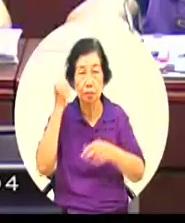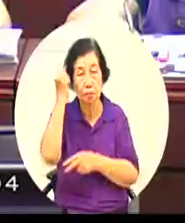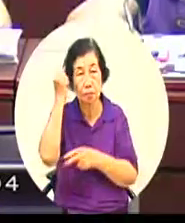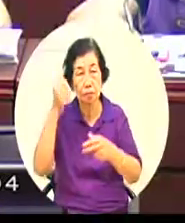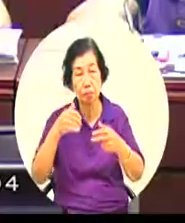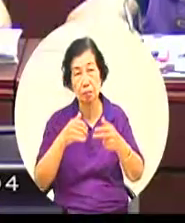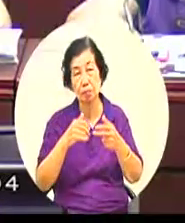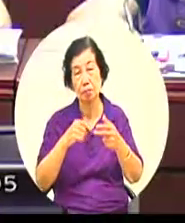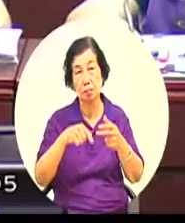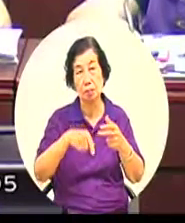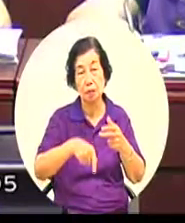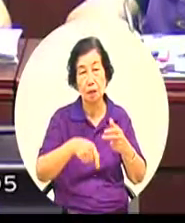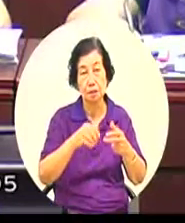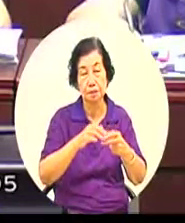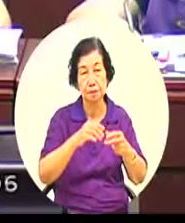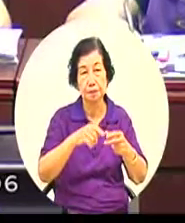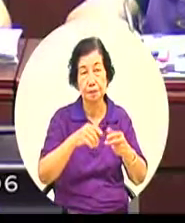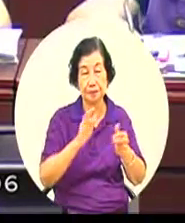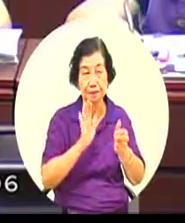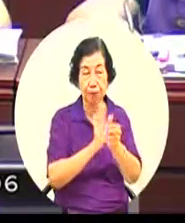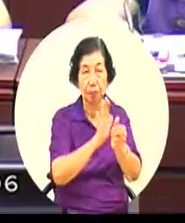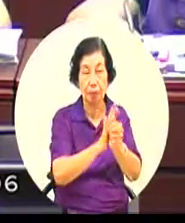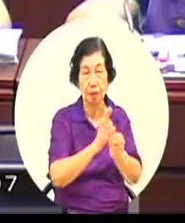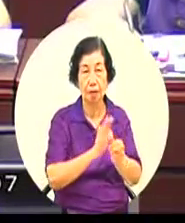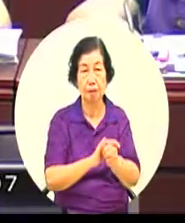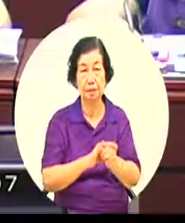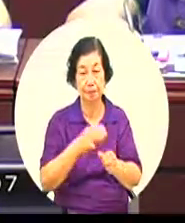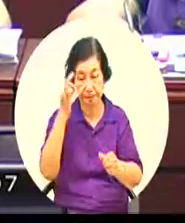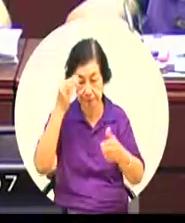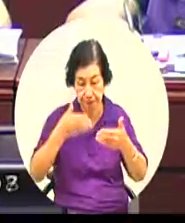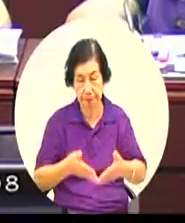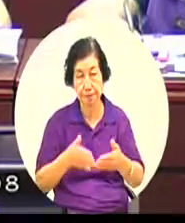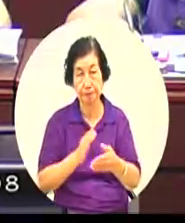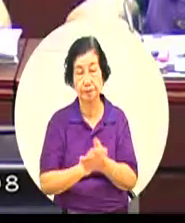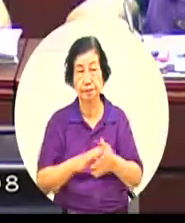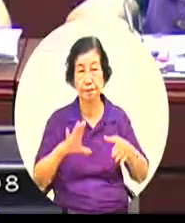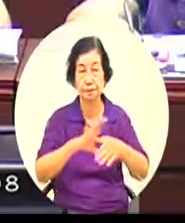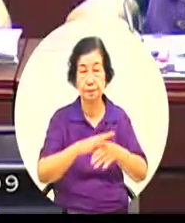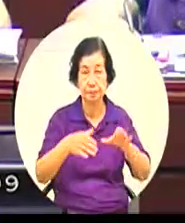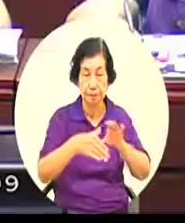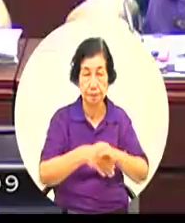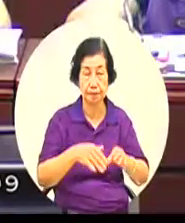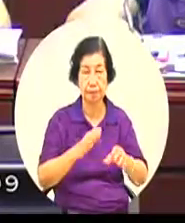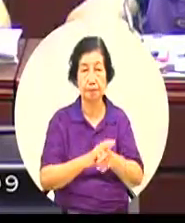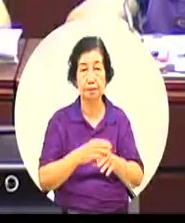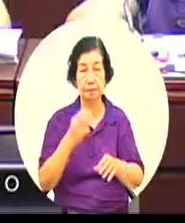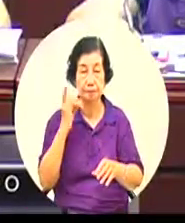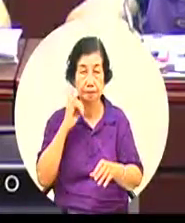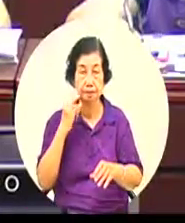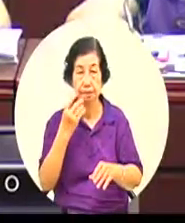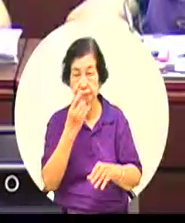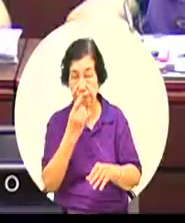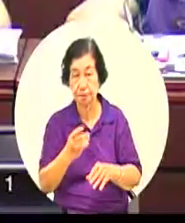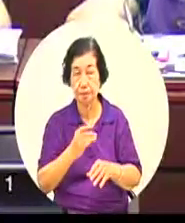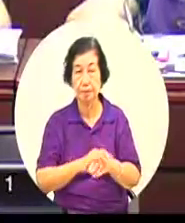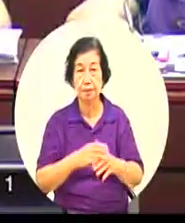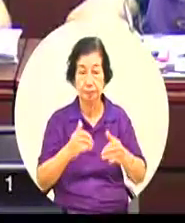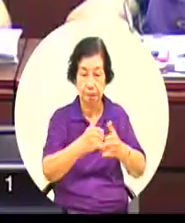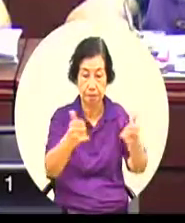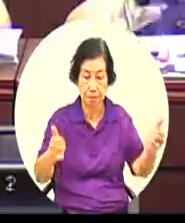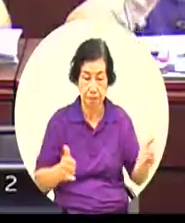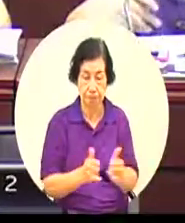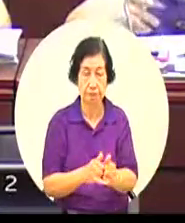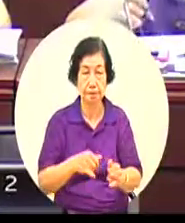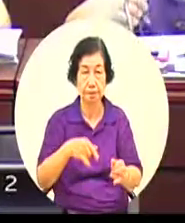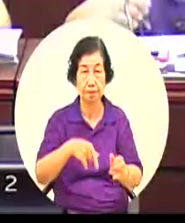的。那特别重视的就是原住民的文化跟母语传承哦。所以我们在原住民民族教育这部分呢，一定是要